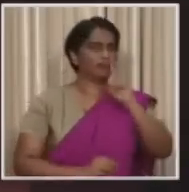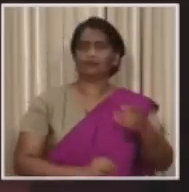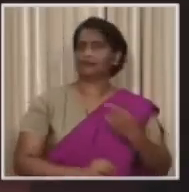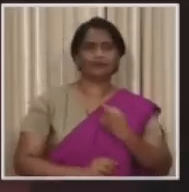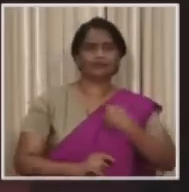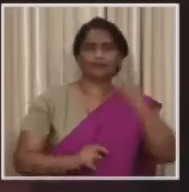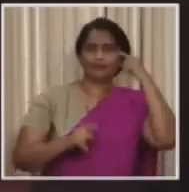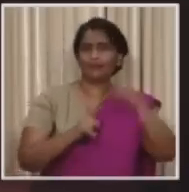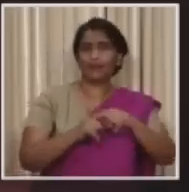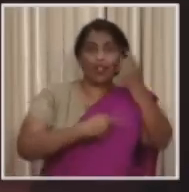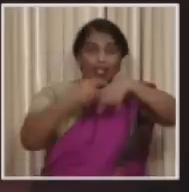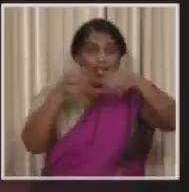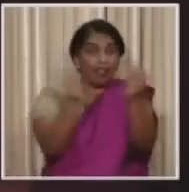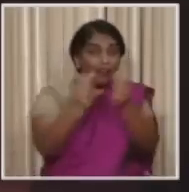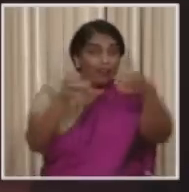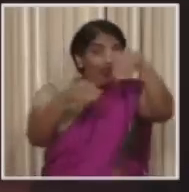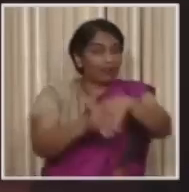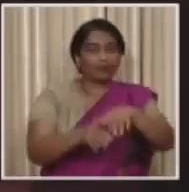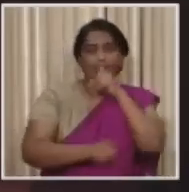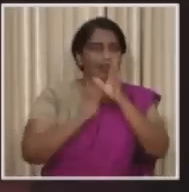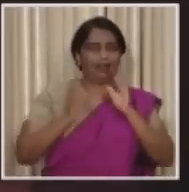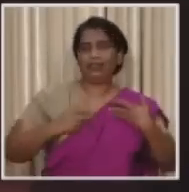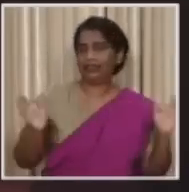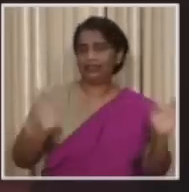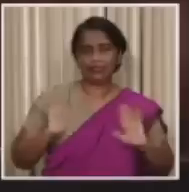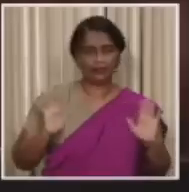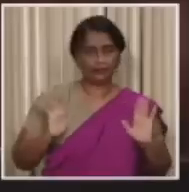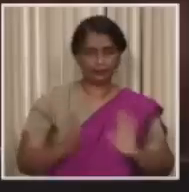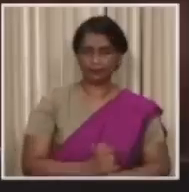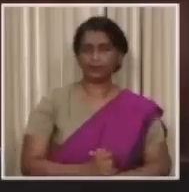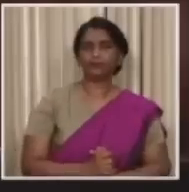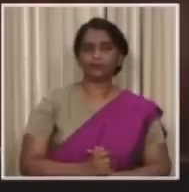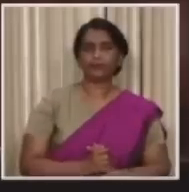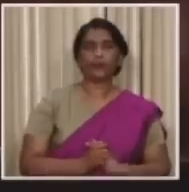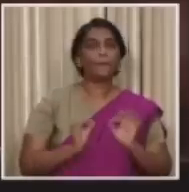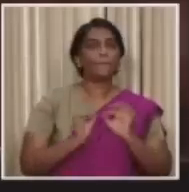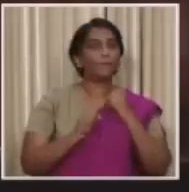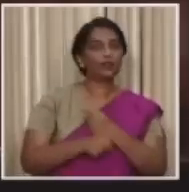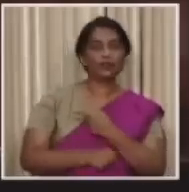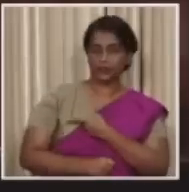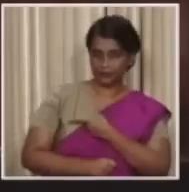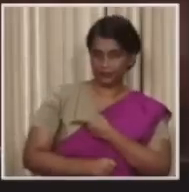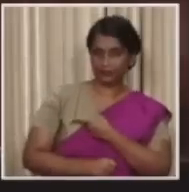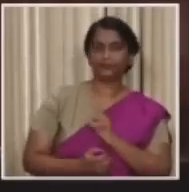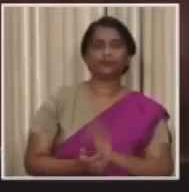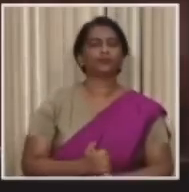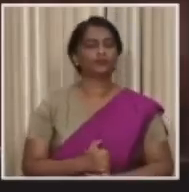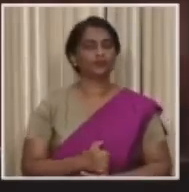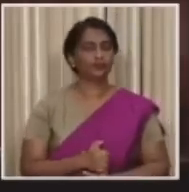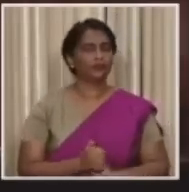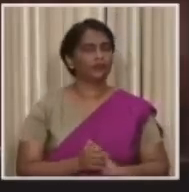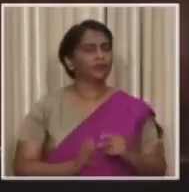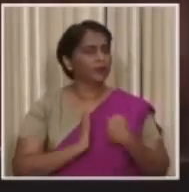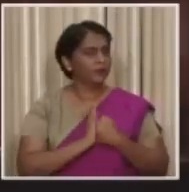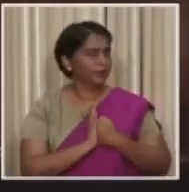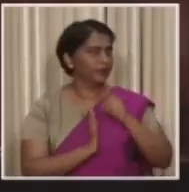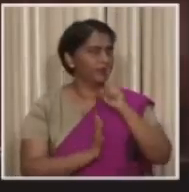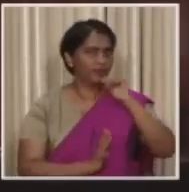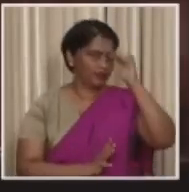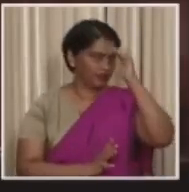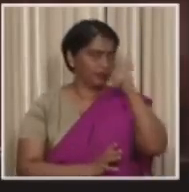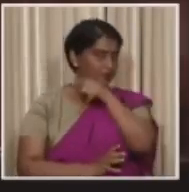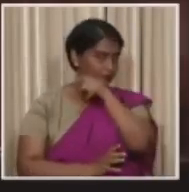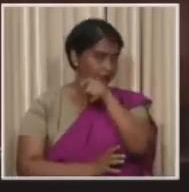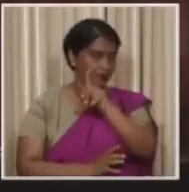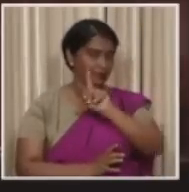කතා කරන්නේ ඒක සංයුතිය ගැන. ඒක සංයුතිය පැහැදිලි. ගරු කතානායකතුමනි මේ එතුමා